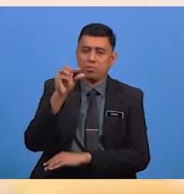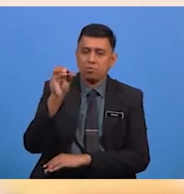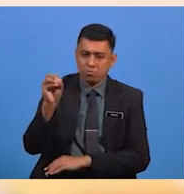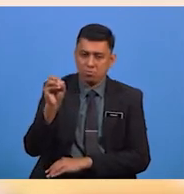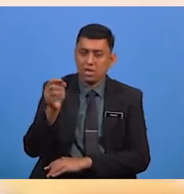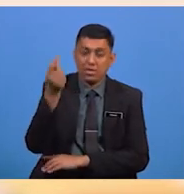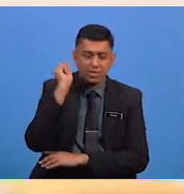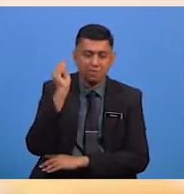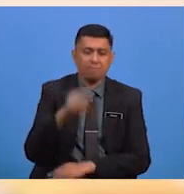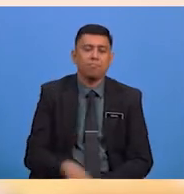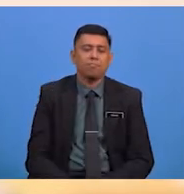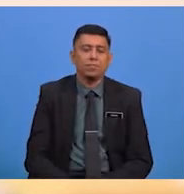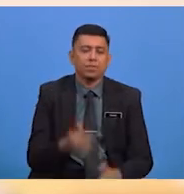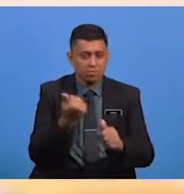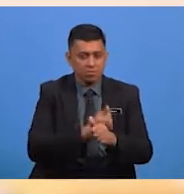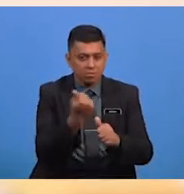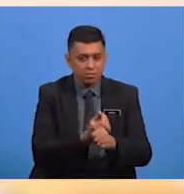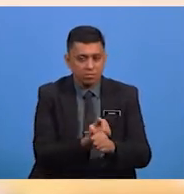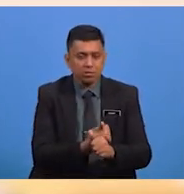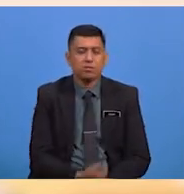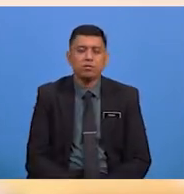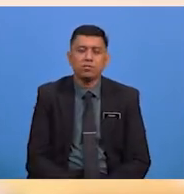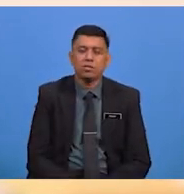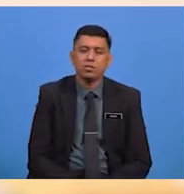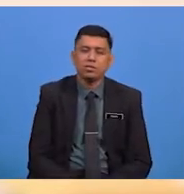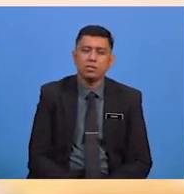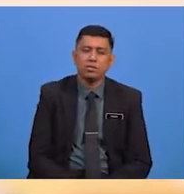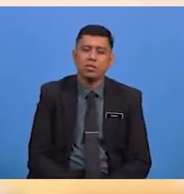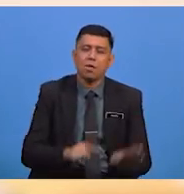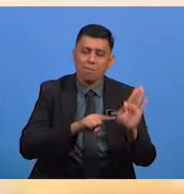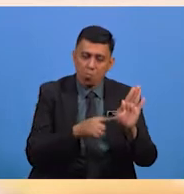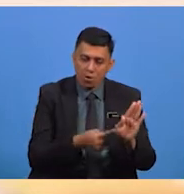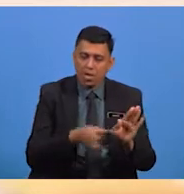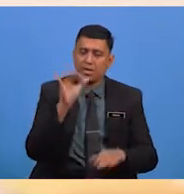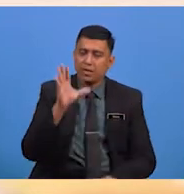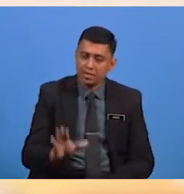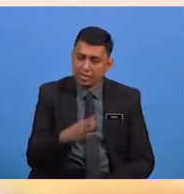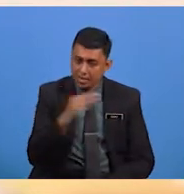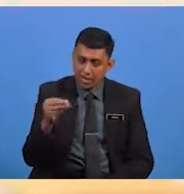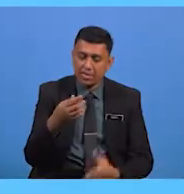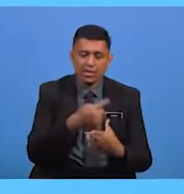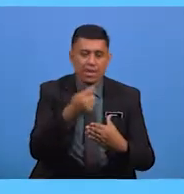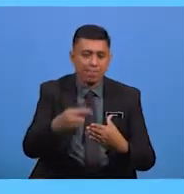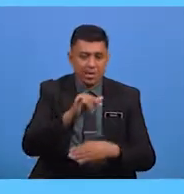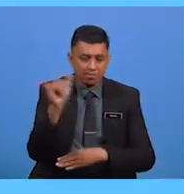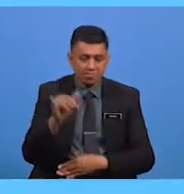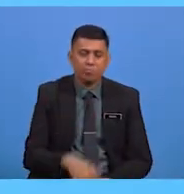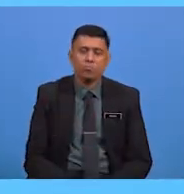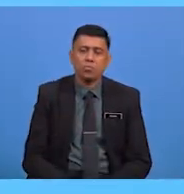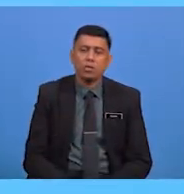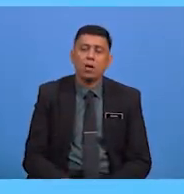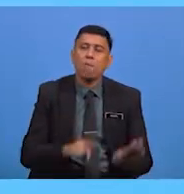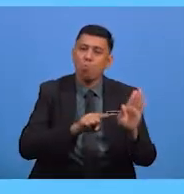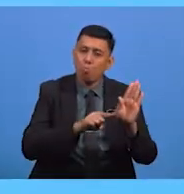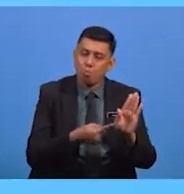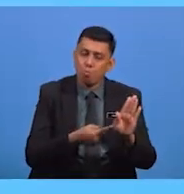sort tadi, setiap carta alir perlu ditetapkan permulaan dan penamatnya. Oleh itu, lakarkan